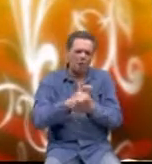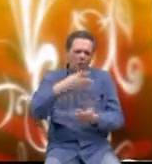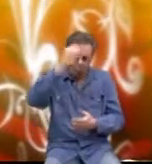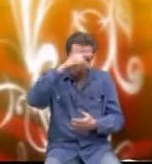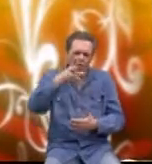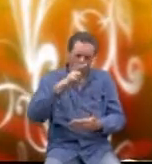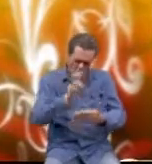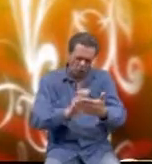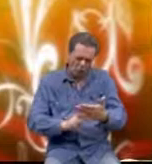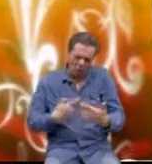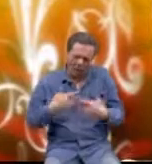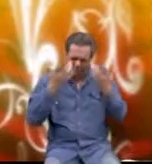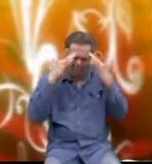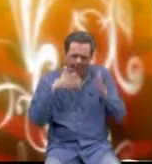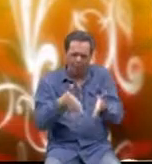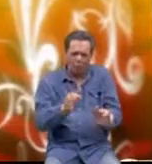u tom području.